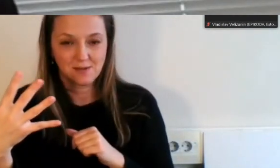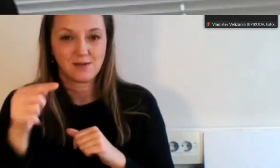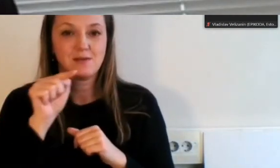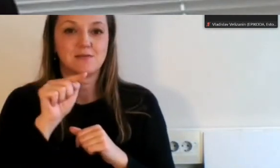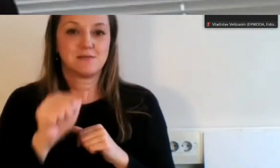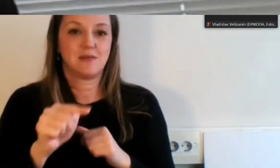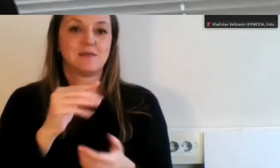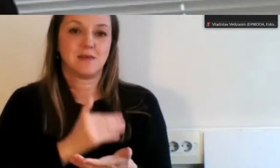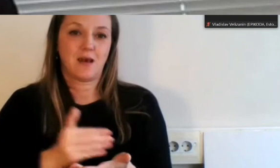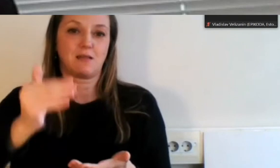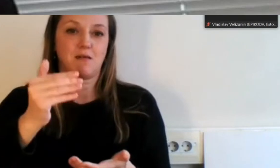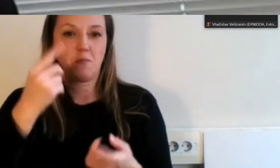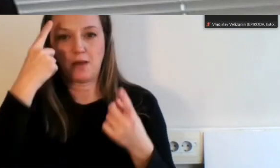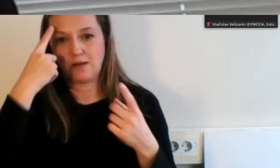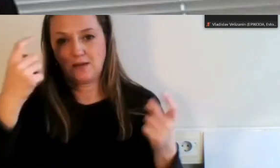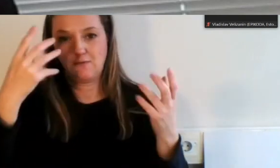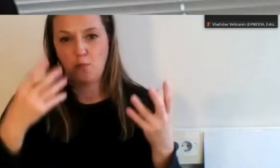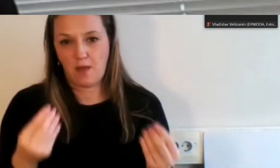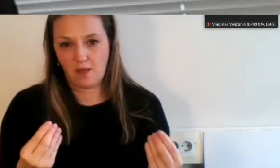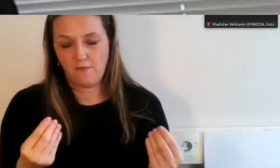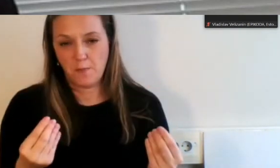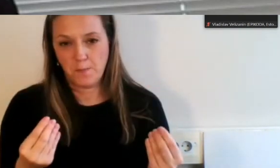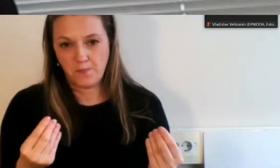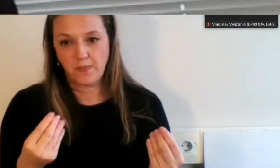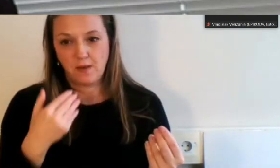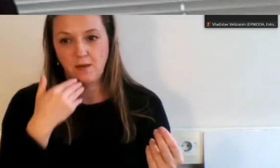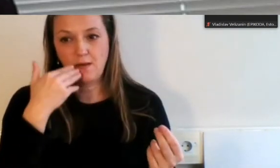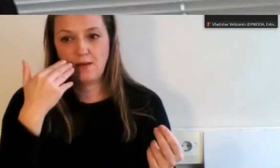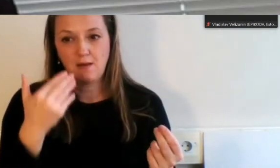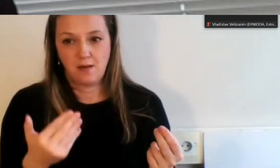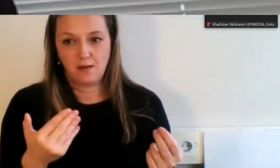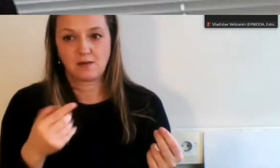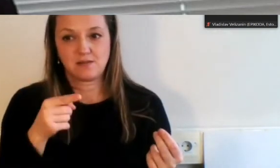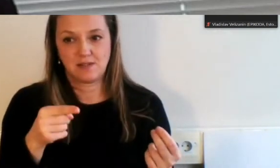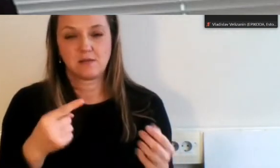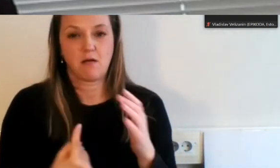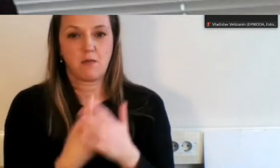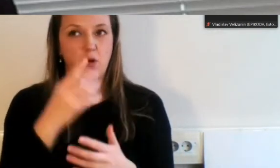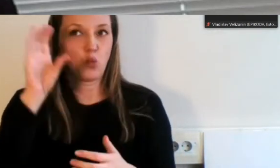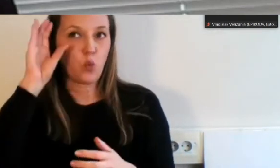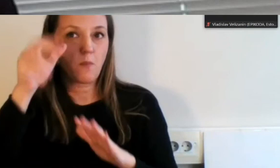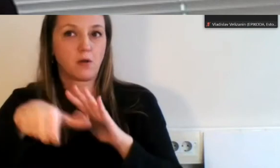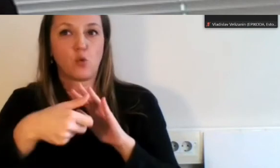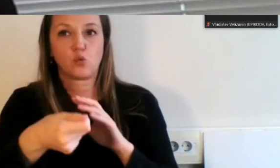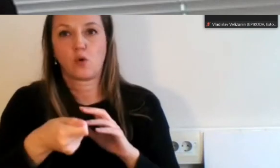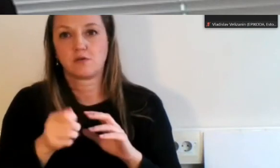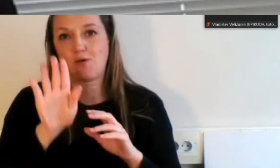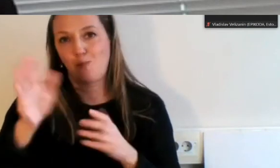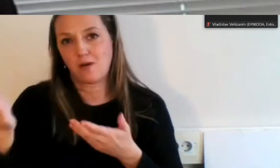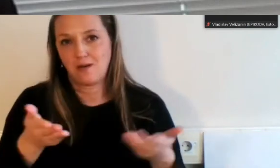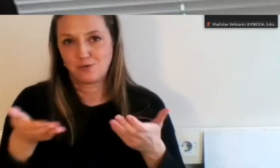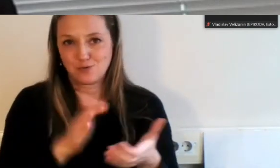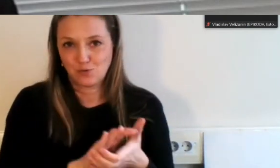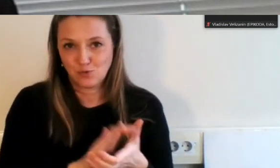vaktsiin ka ei erine selles mõttes, et neid tohib teha päris palju erinevaid koos. Ja immuunsüsteem saab sellega ilusasti